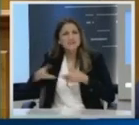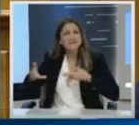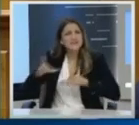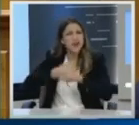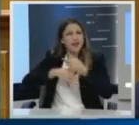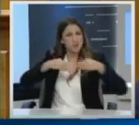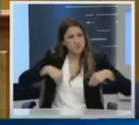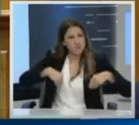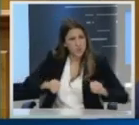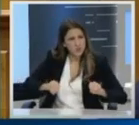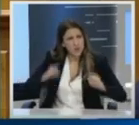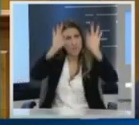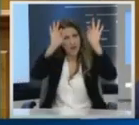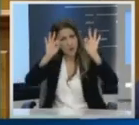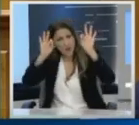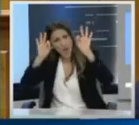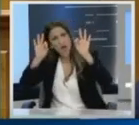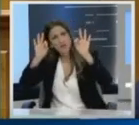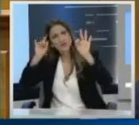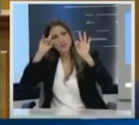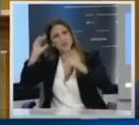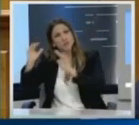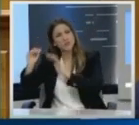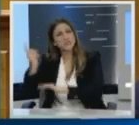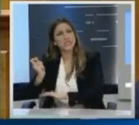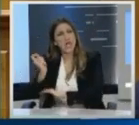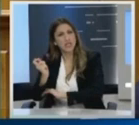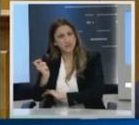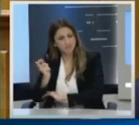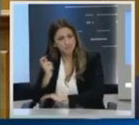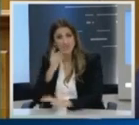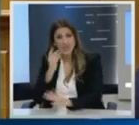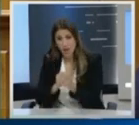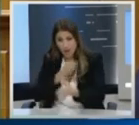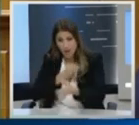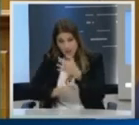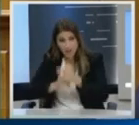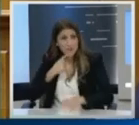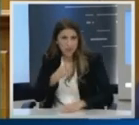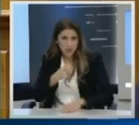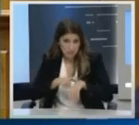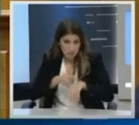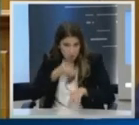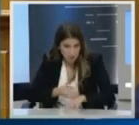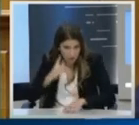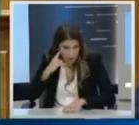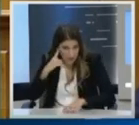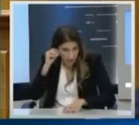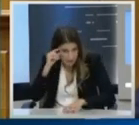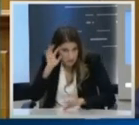συναλλαγής, είπατε το εξής, που δεν ξέρω αν το καταλάβατε όταν το λέγατε, γιατί υπάρχει και αυτό το ενδεχόμενο να μην το